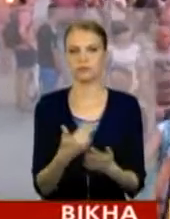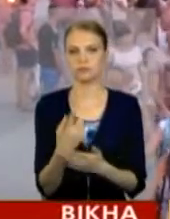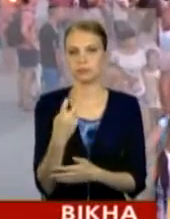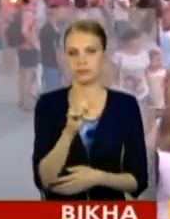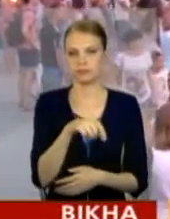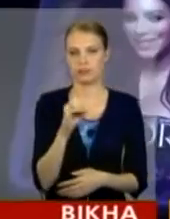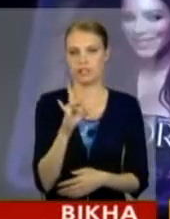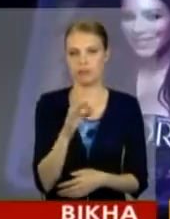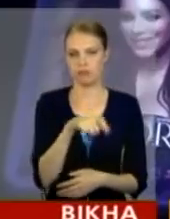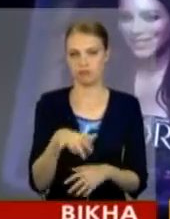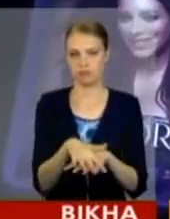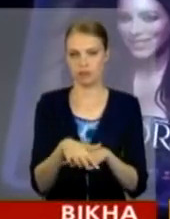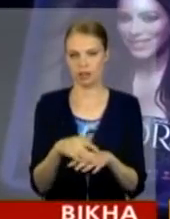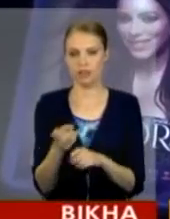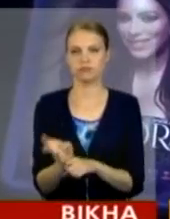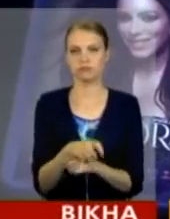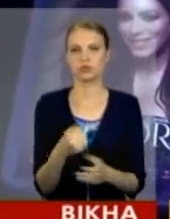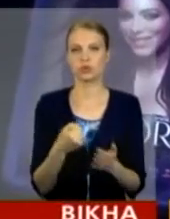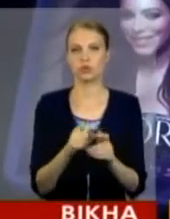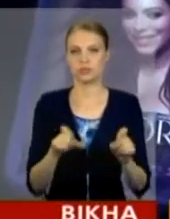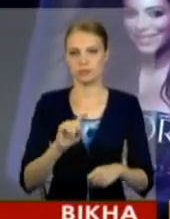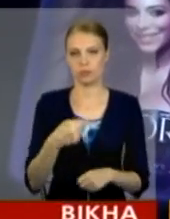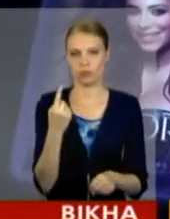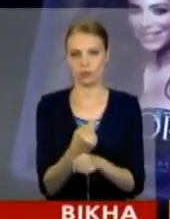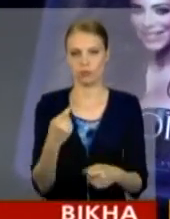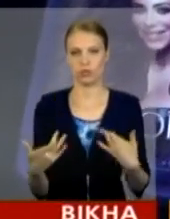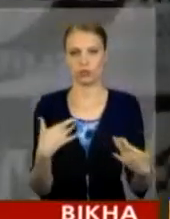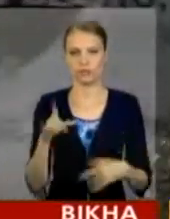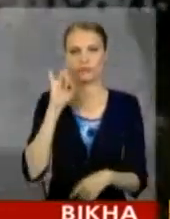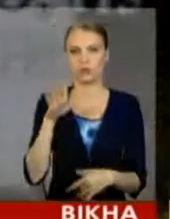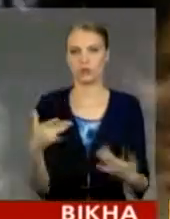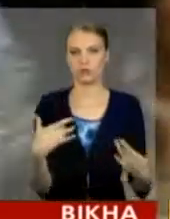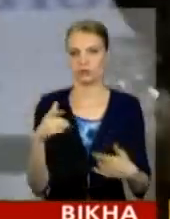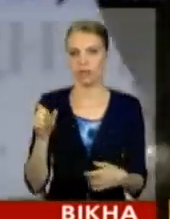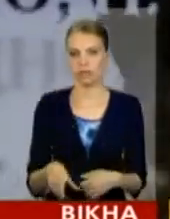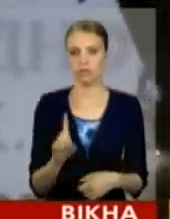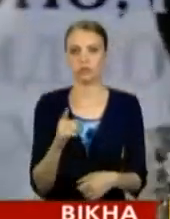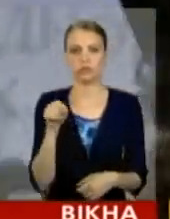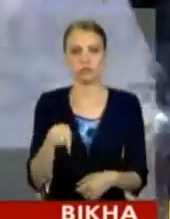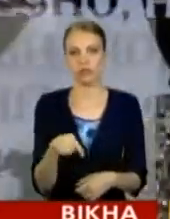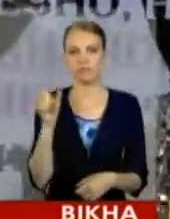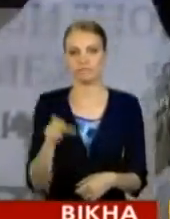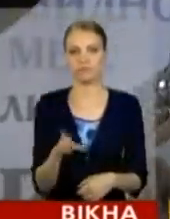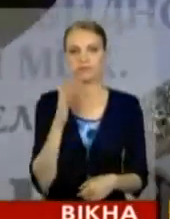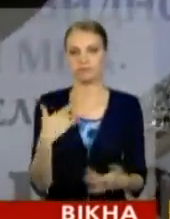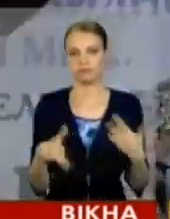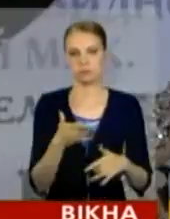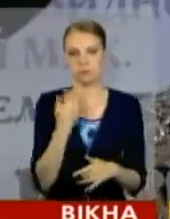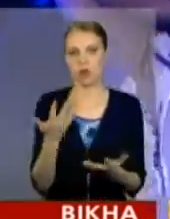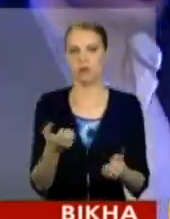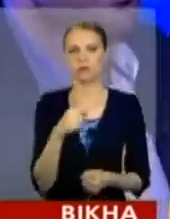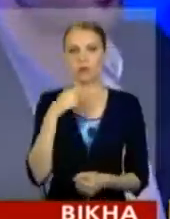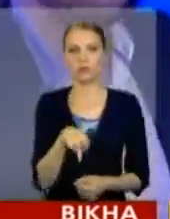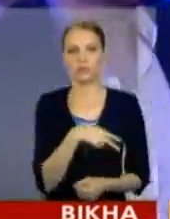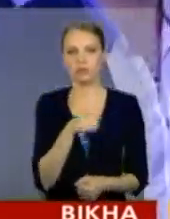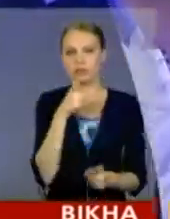200 євромайданівців навідалися до заходу з вимогою заборонити концерт відомої артистки, адже та не цуралася отримувати російські премії